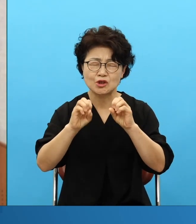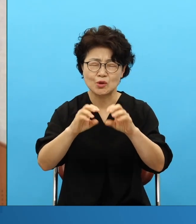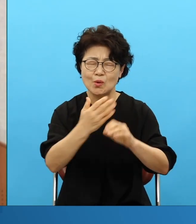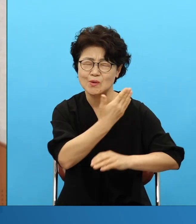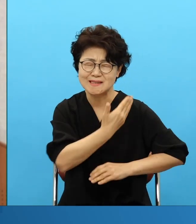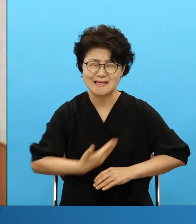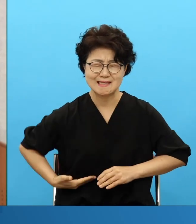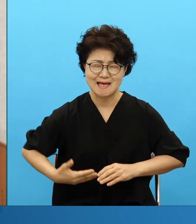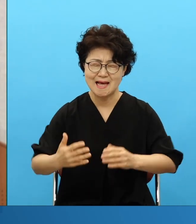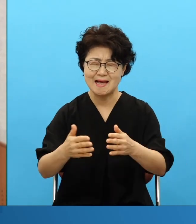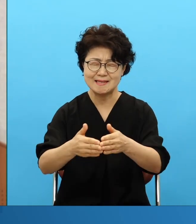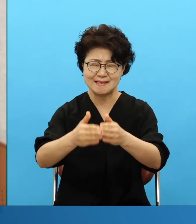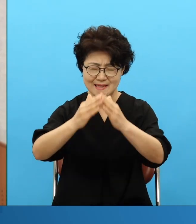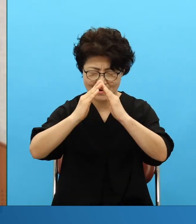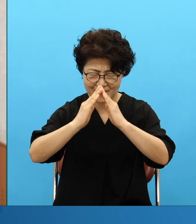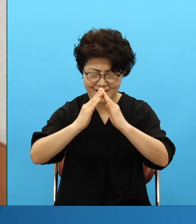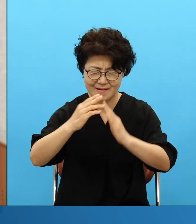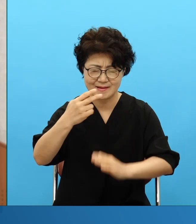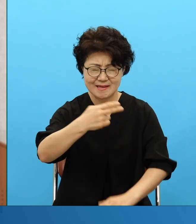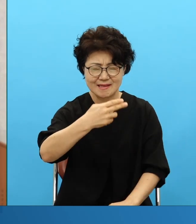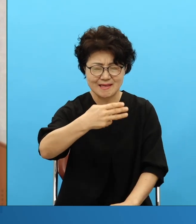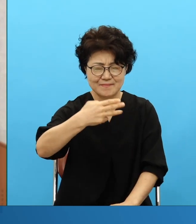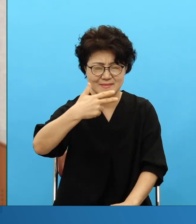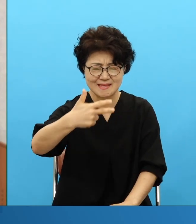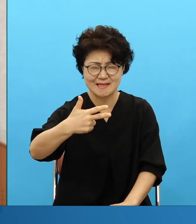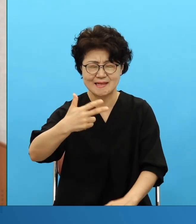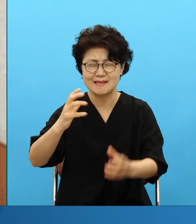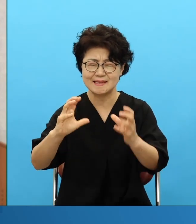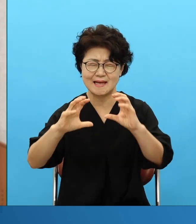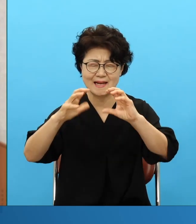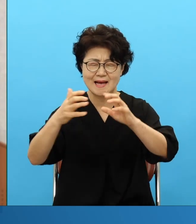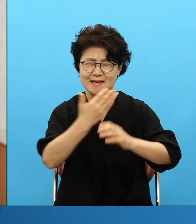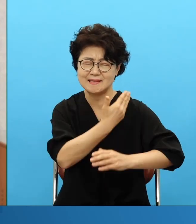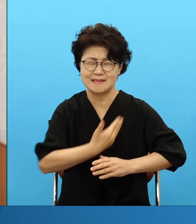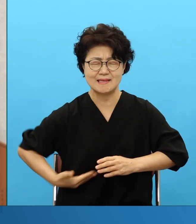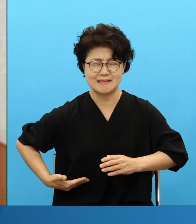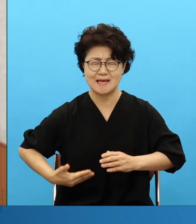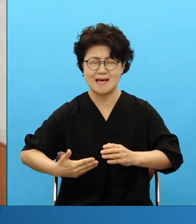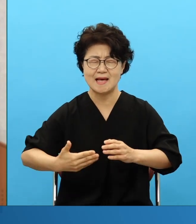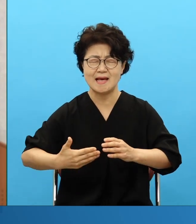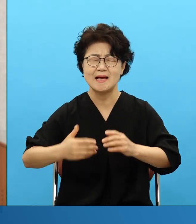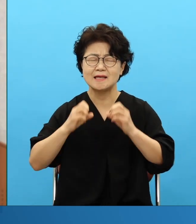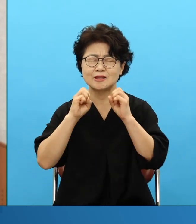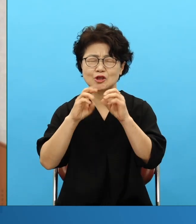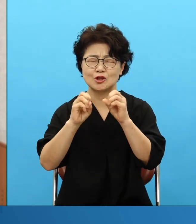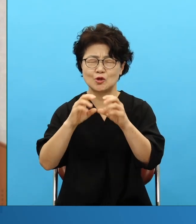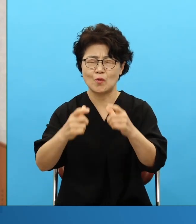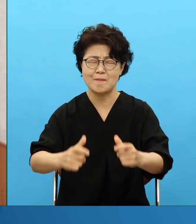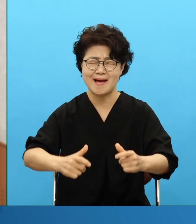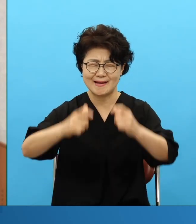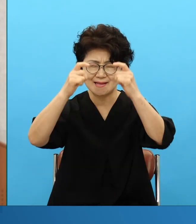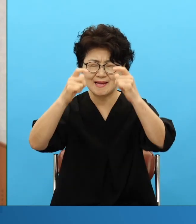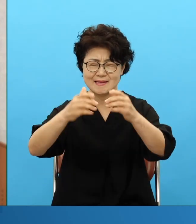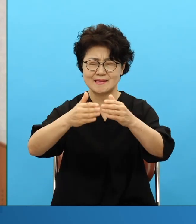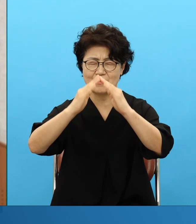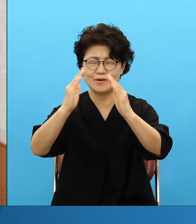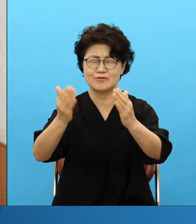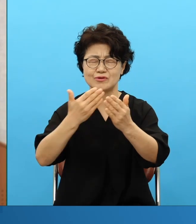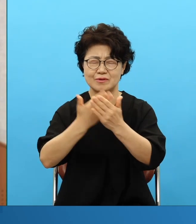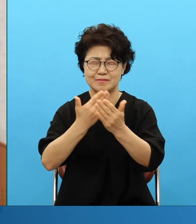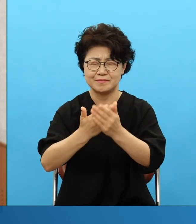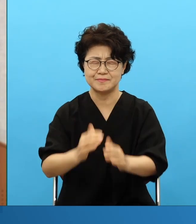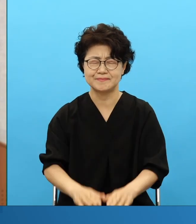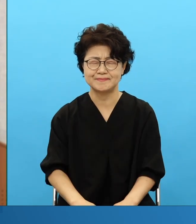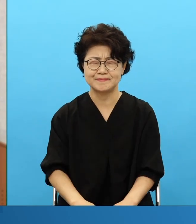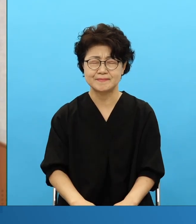237 나라와 5천 종족 살리는 전도 망대가 세워지게 하옵소서. 아침에는 힘